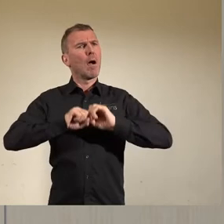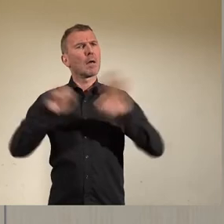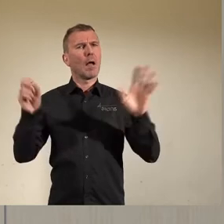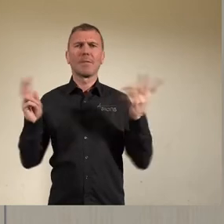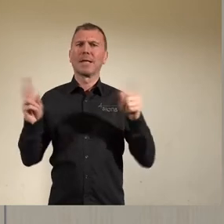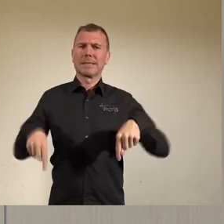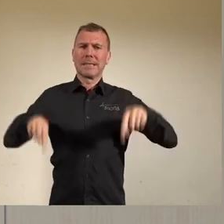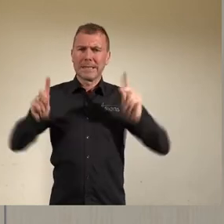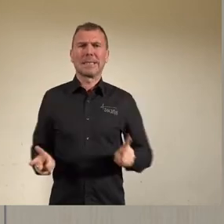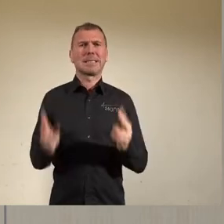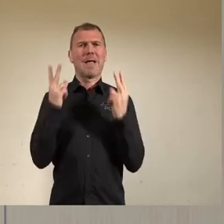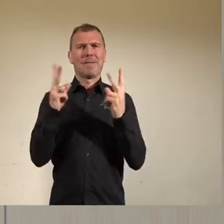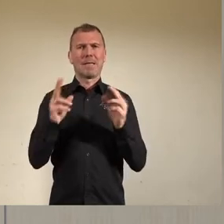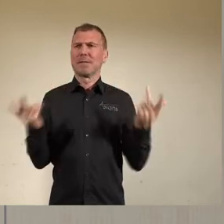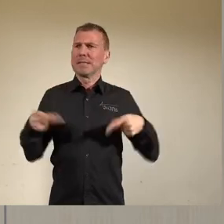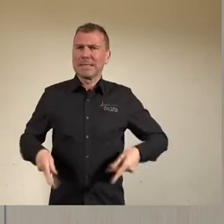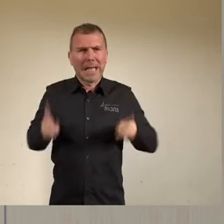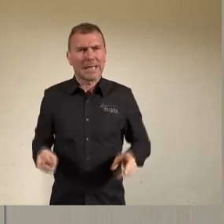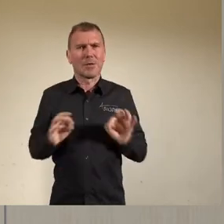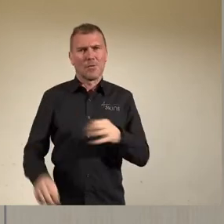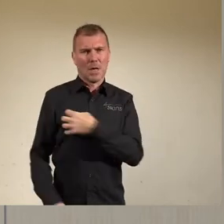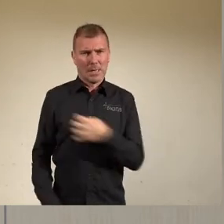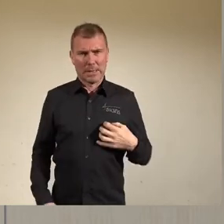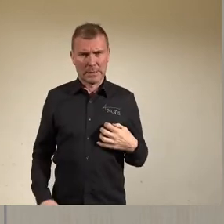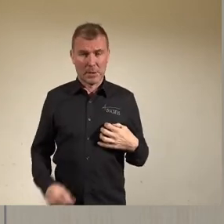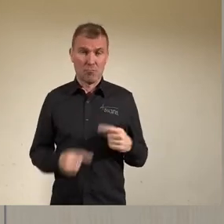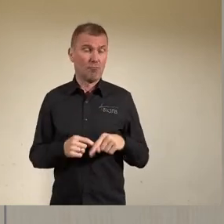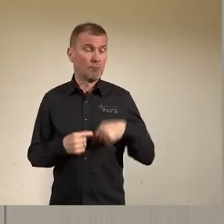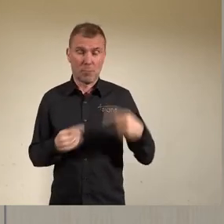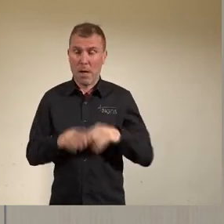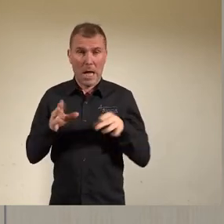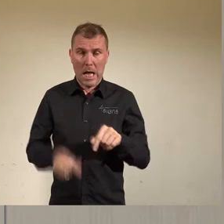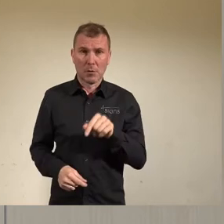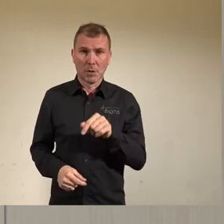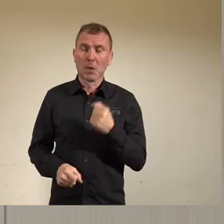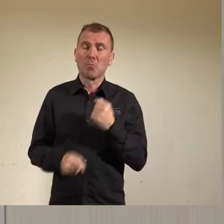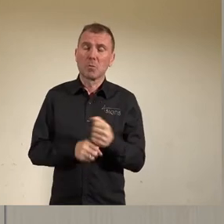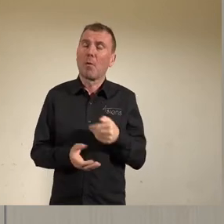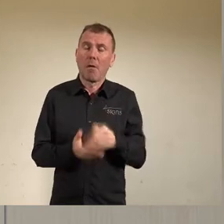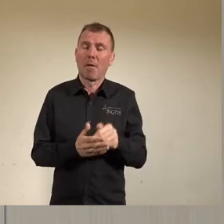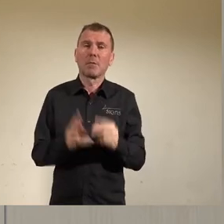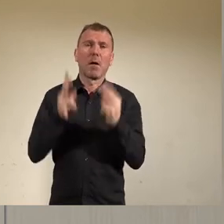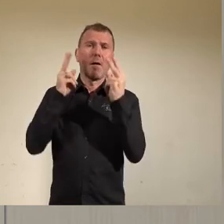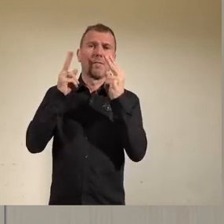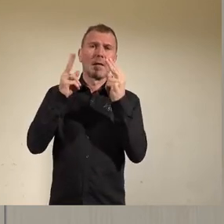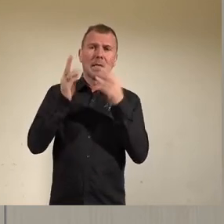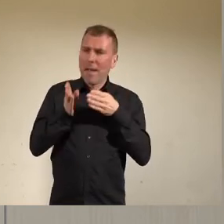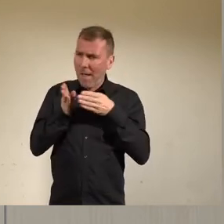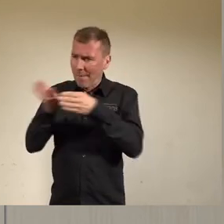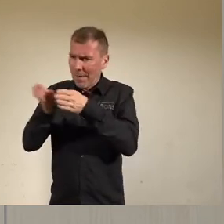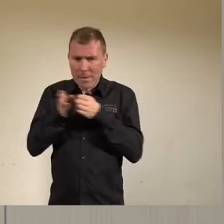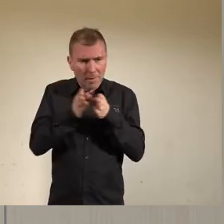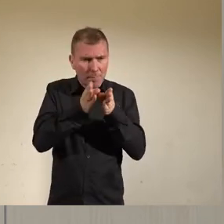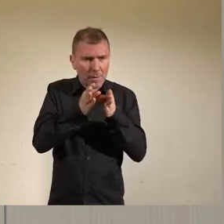jetzt wichtig und richtig für Dresden? Natürlich werden wir auch nach diesem Haushalt in der Sache über wichtige Wege streiten müssen.